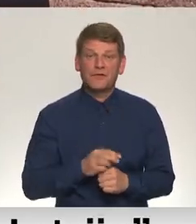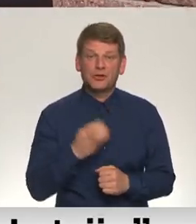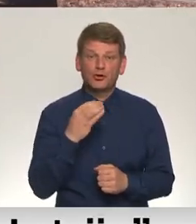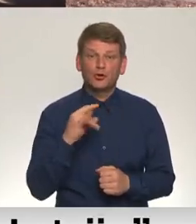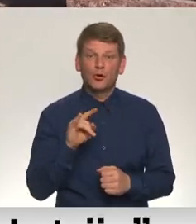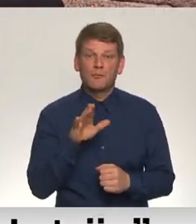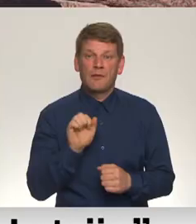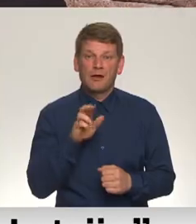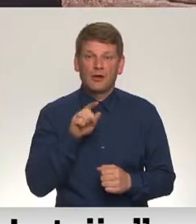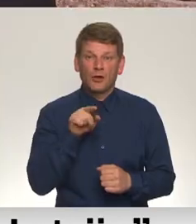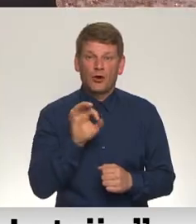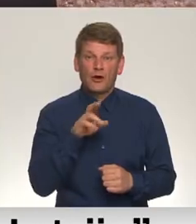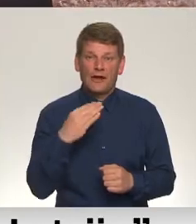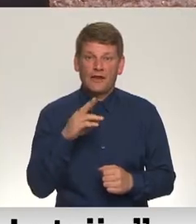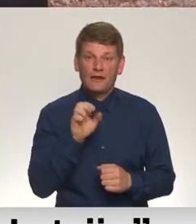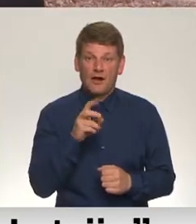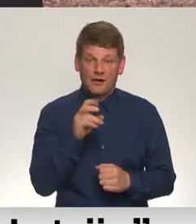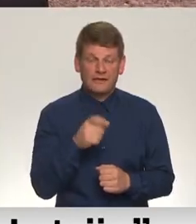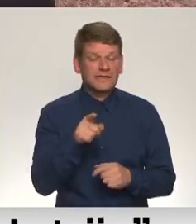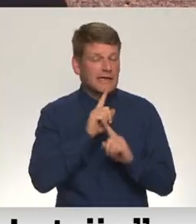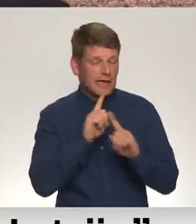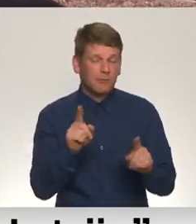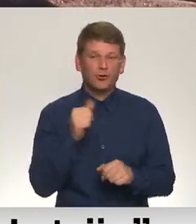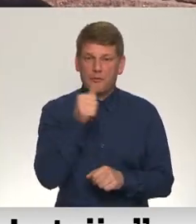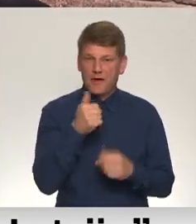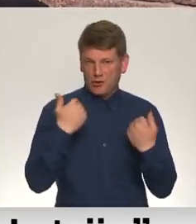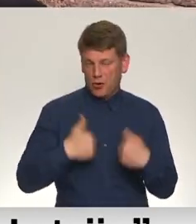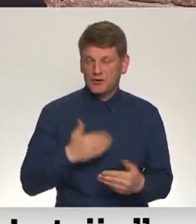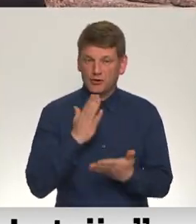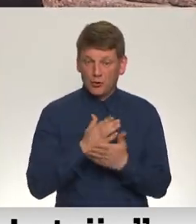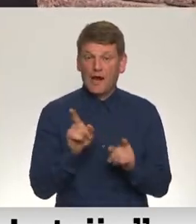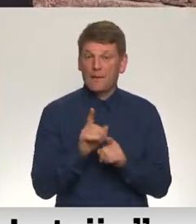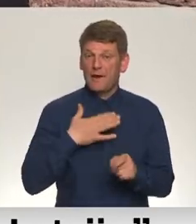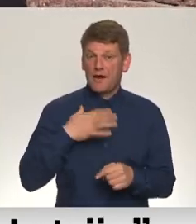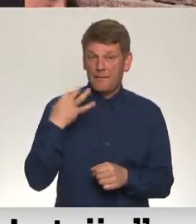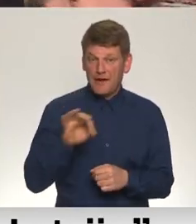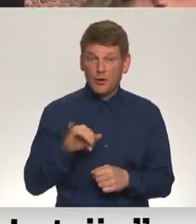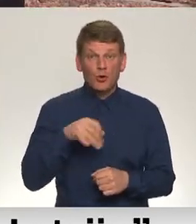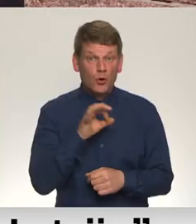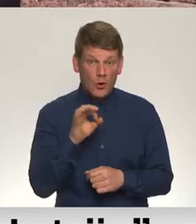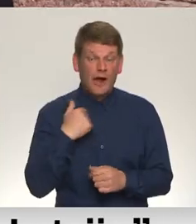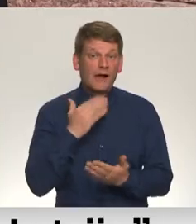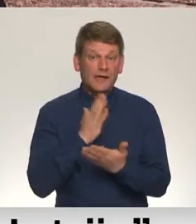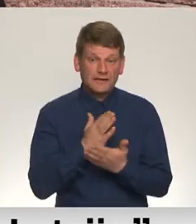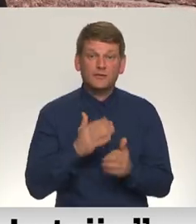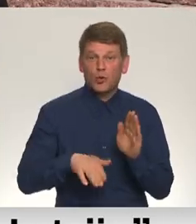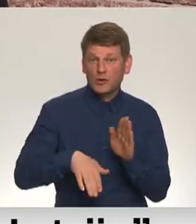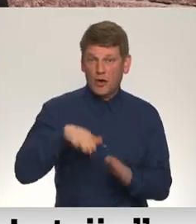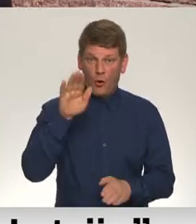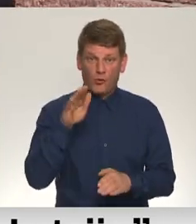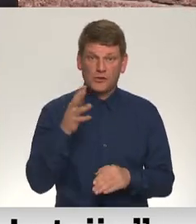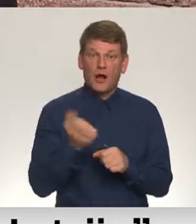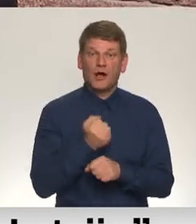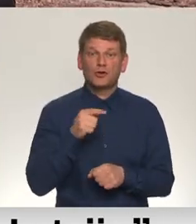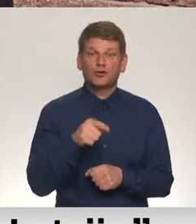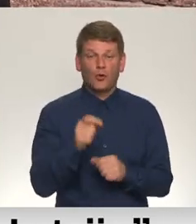Renaka, līdz ar to tas man ir pavisam īpašs un personisks notikums un arī manai meitai, jo es esmu uzaugusi